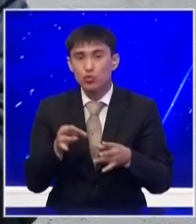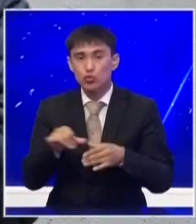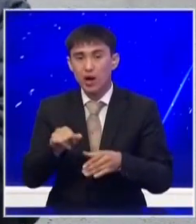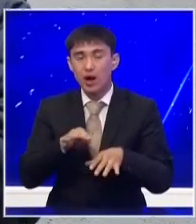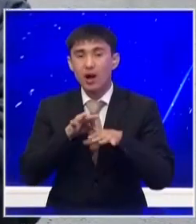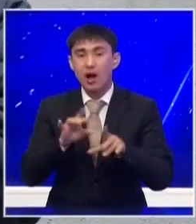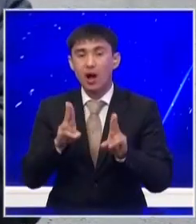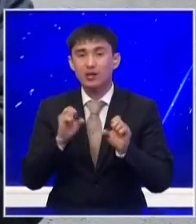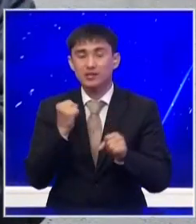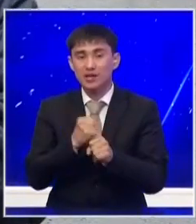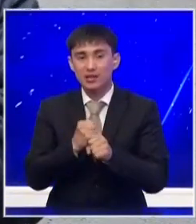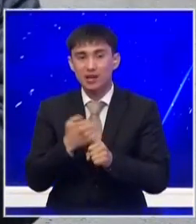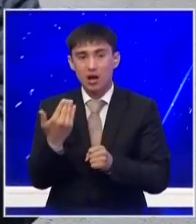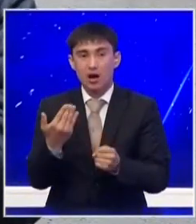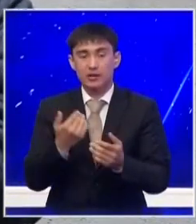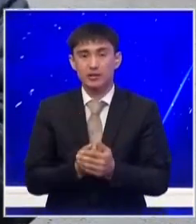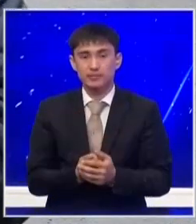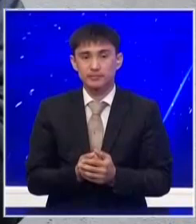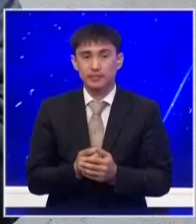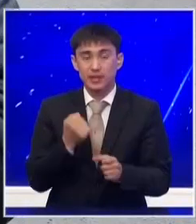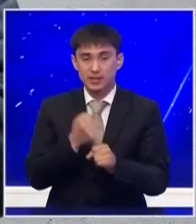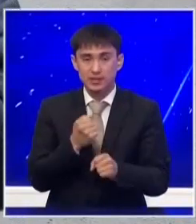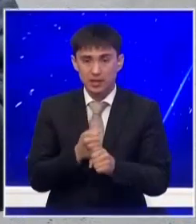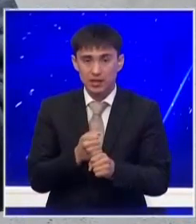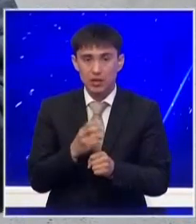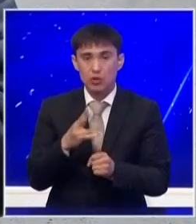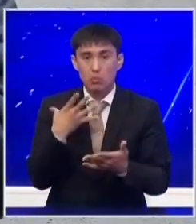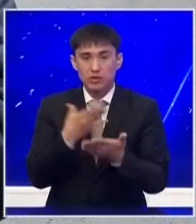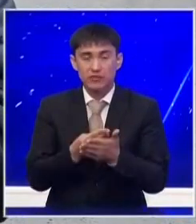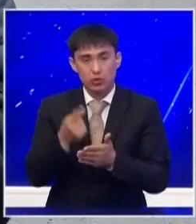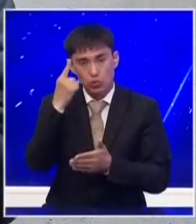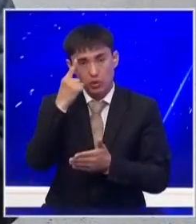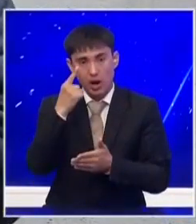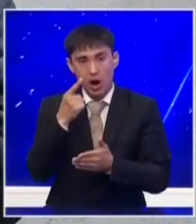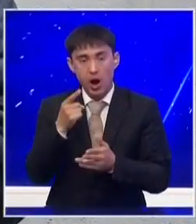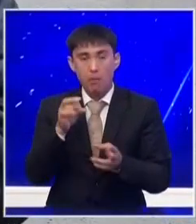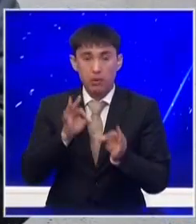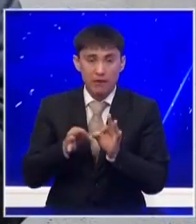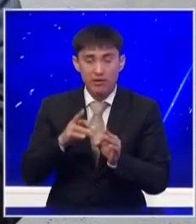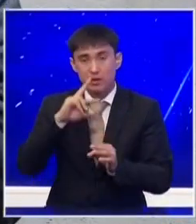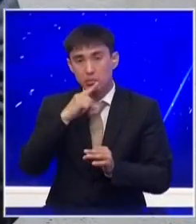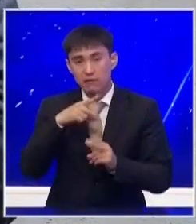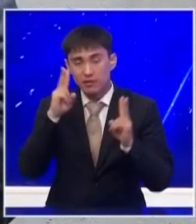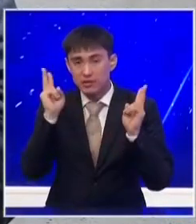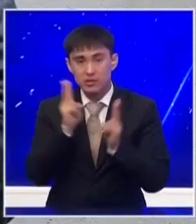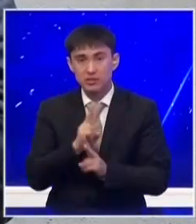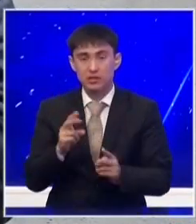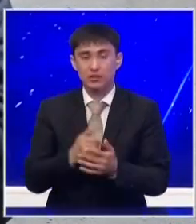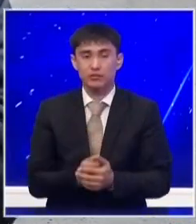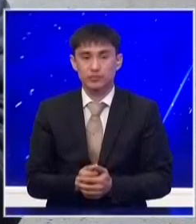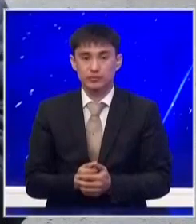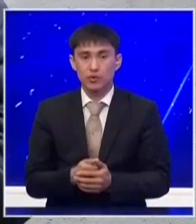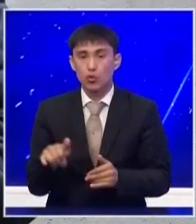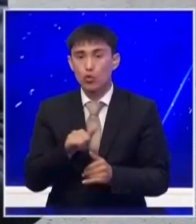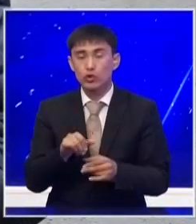как бы это сделать. Они, как говорится, это сделали по своей думке, а правильно это или неправильно это,